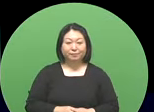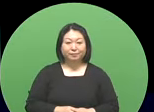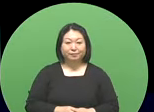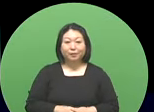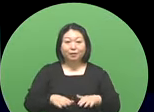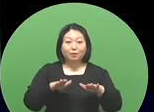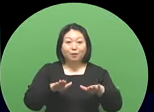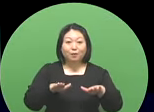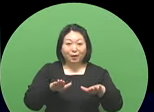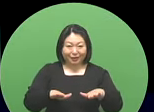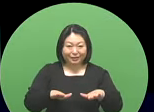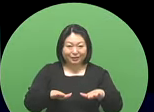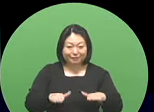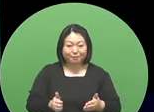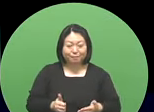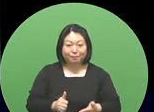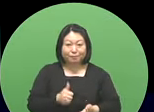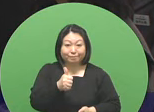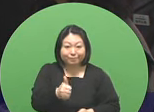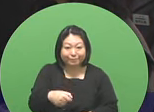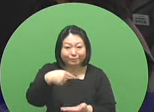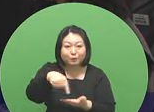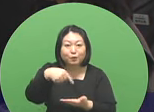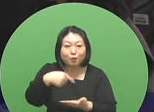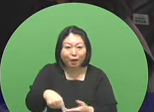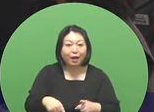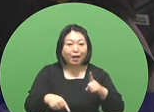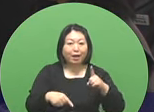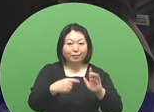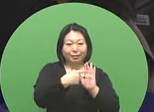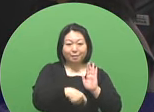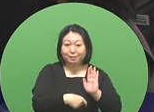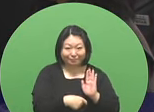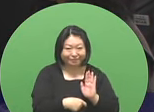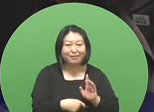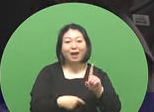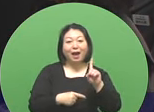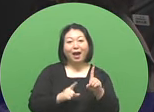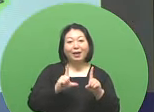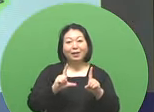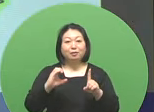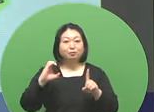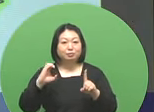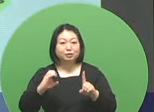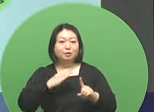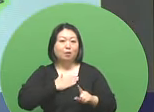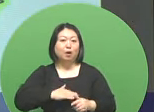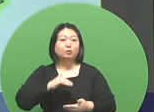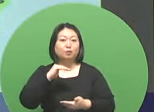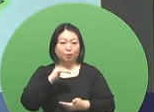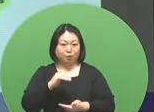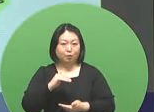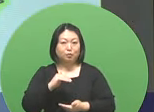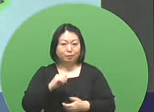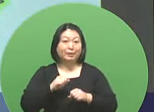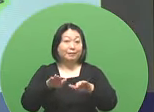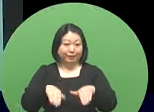今回の出前授業は ILC でわかること、 ILC の実験などをテーマに行い